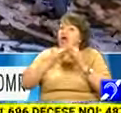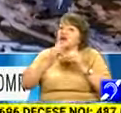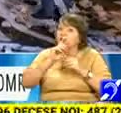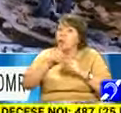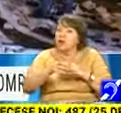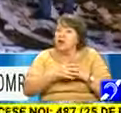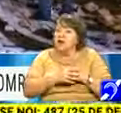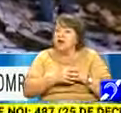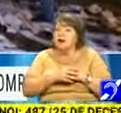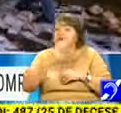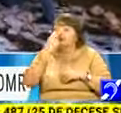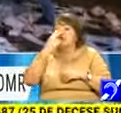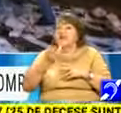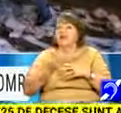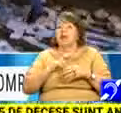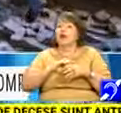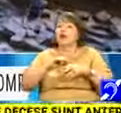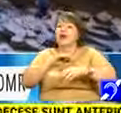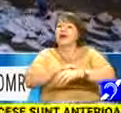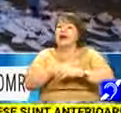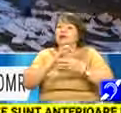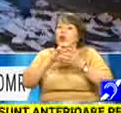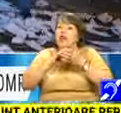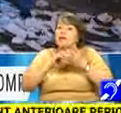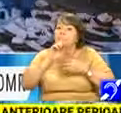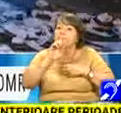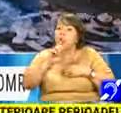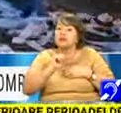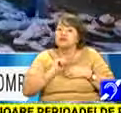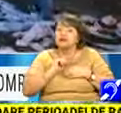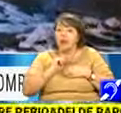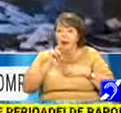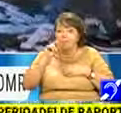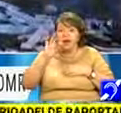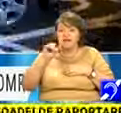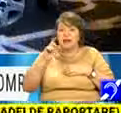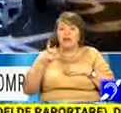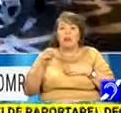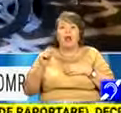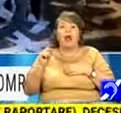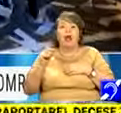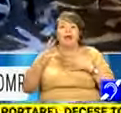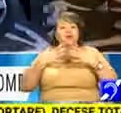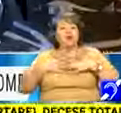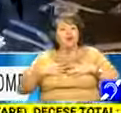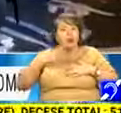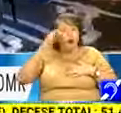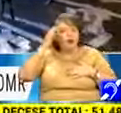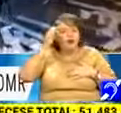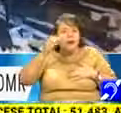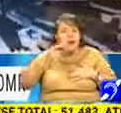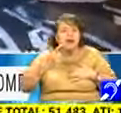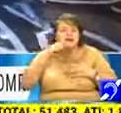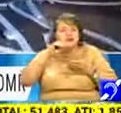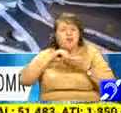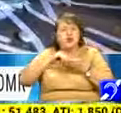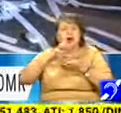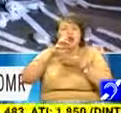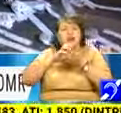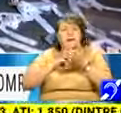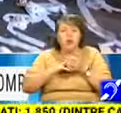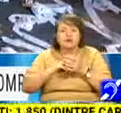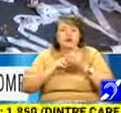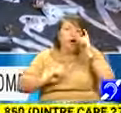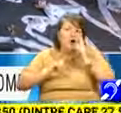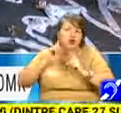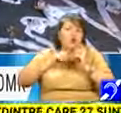legată de cota unică de impozitare. Socialdemocrații merg mai degrabă pe o idee a unei impozitări progresive.